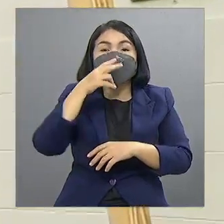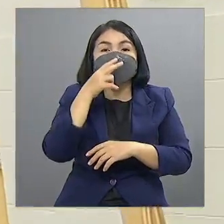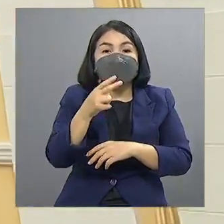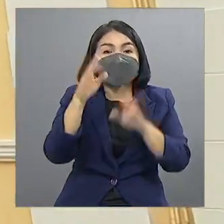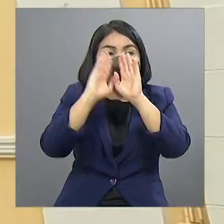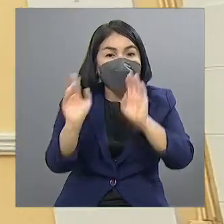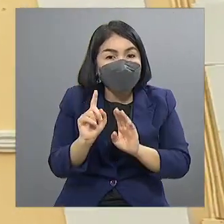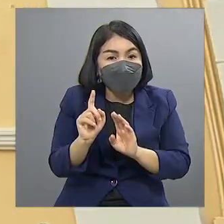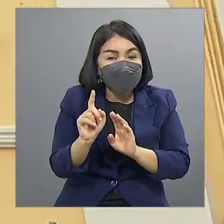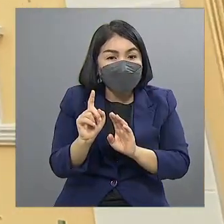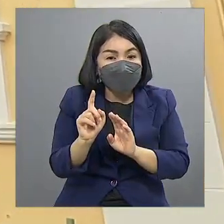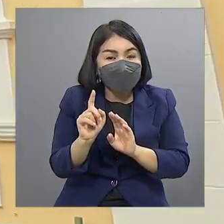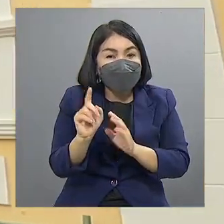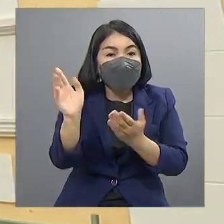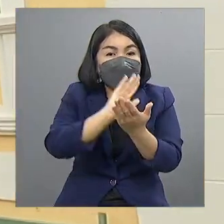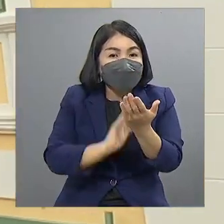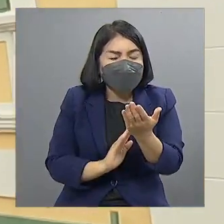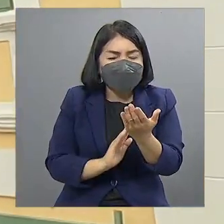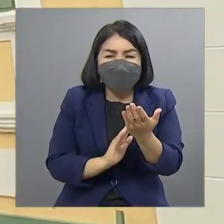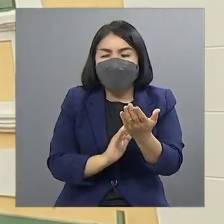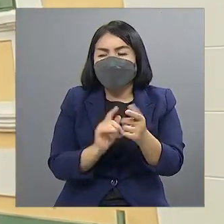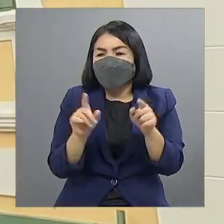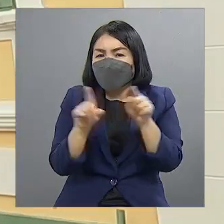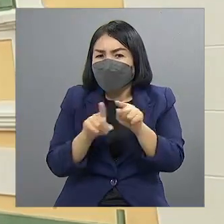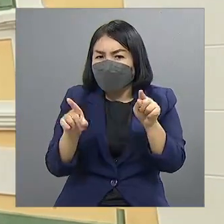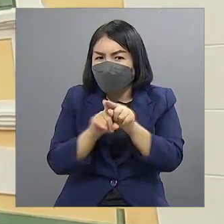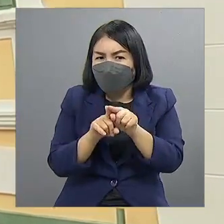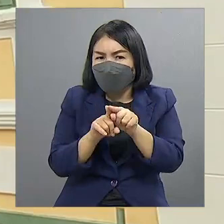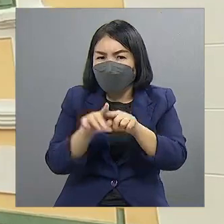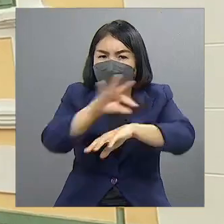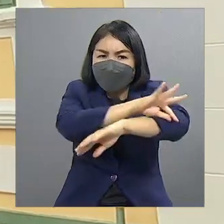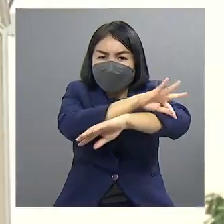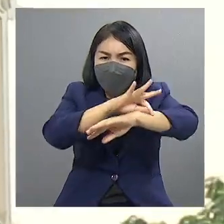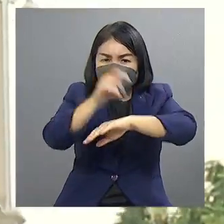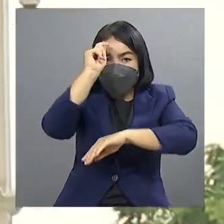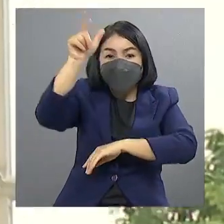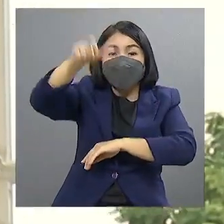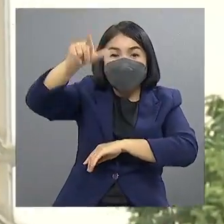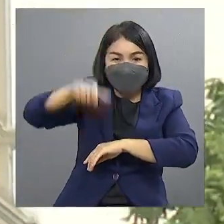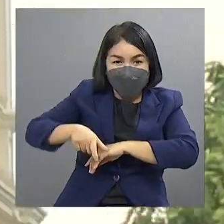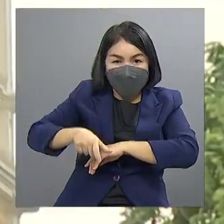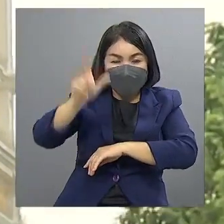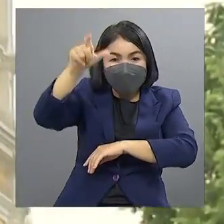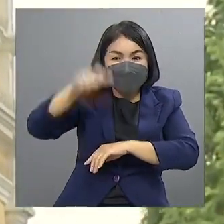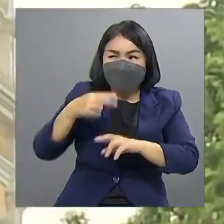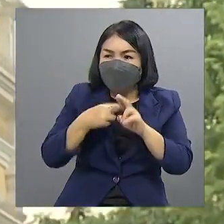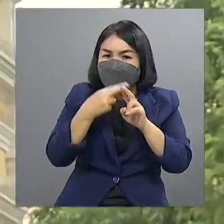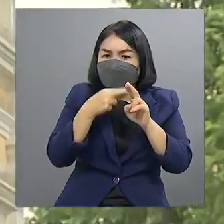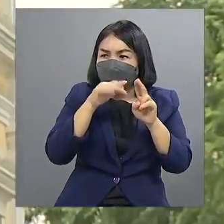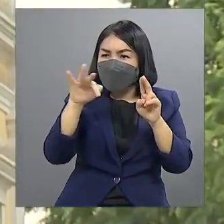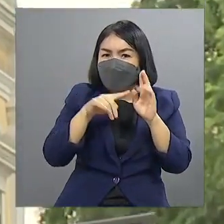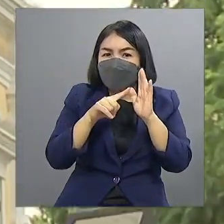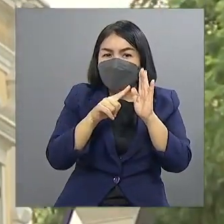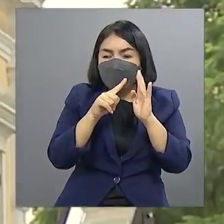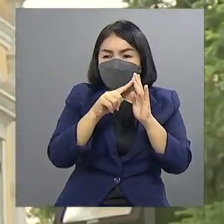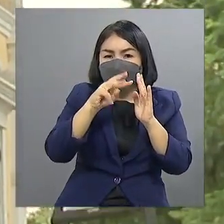ยจะเรียกได้ว่าสถาปนิกชาวฝรั่งเศสชื่อเมเซียกราซีจึงเป็นศิลปะ